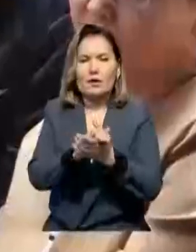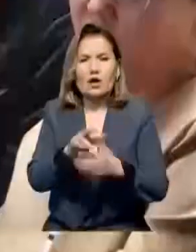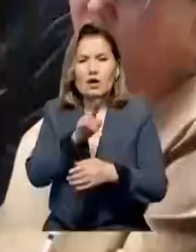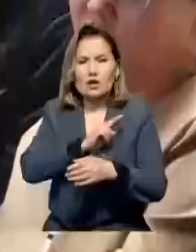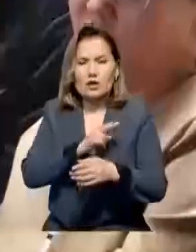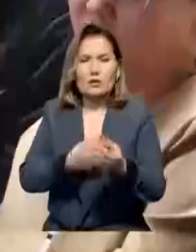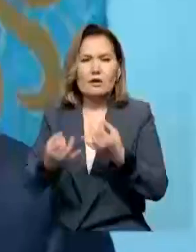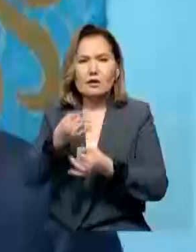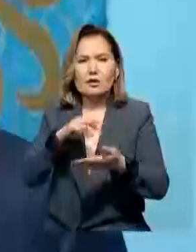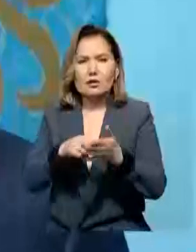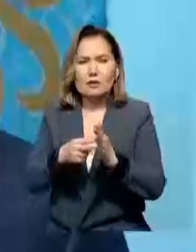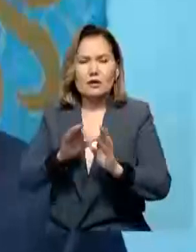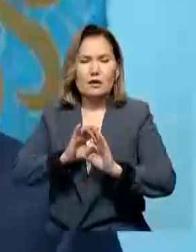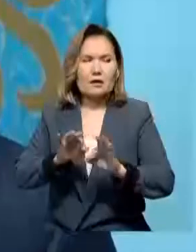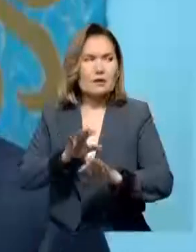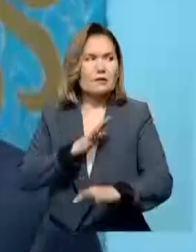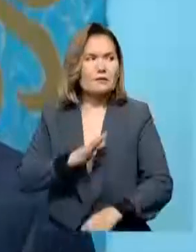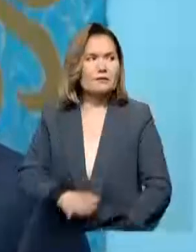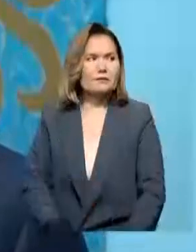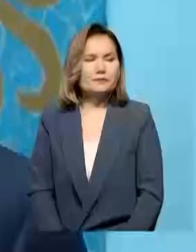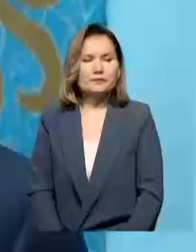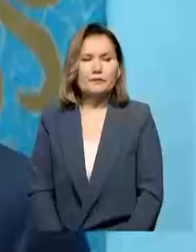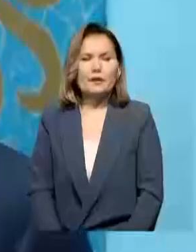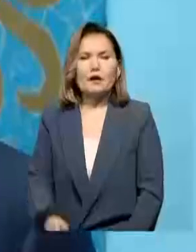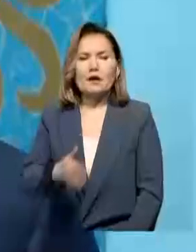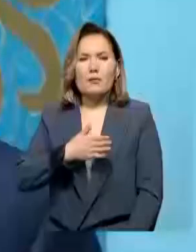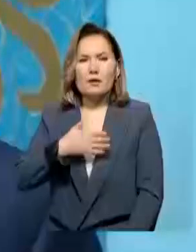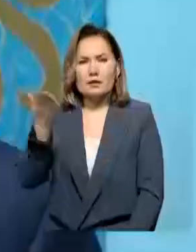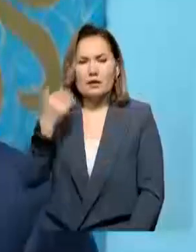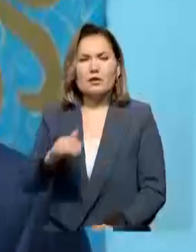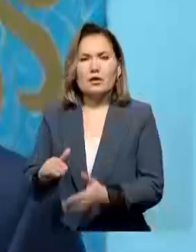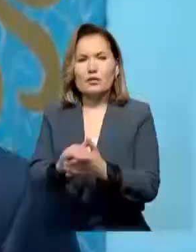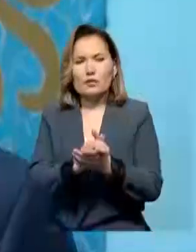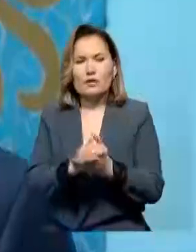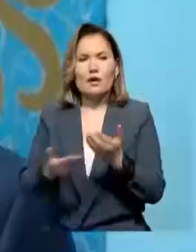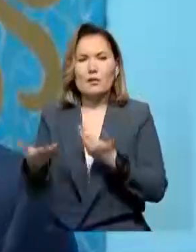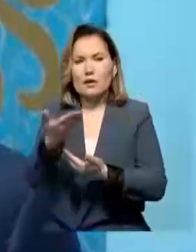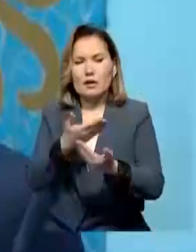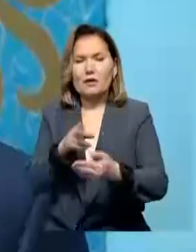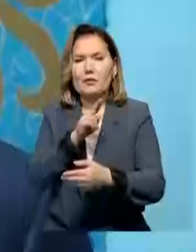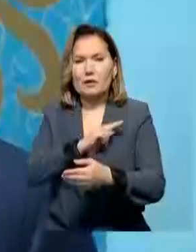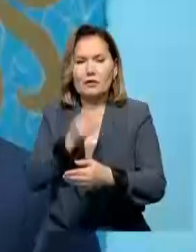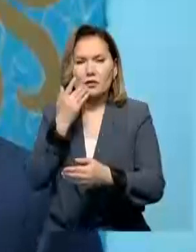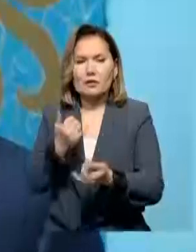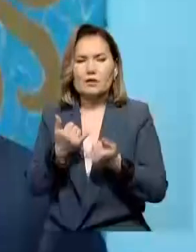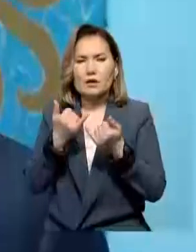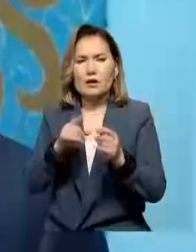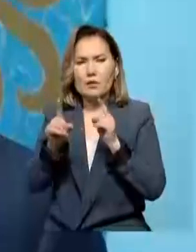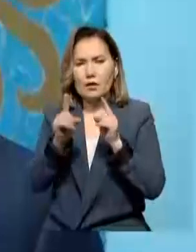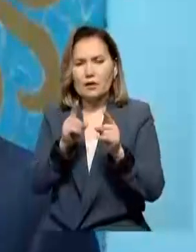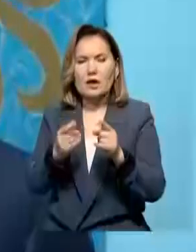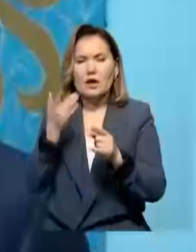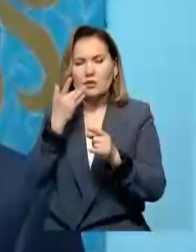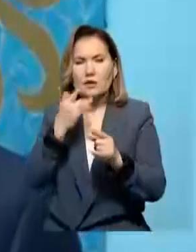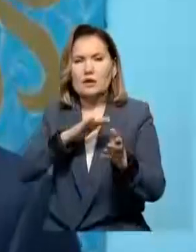мен жоспары айтылды. Мы всегда были дружны. Біз бұған дейінде достық қатынаста бірлікте өмір сүріп келеміз. Ал бұл форумнан соң